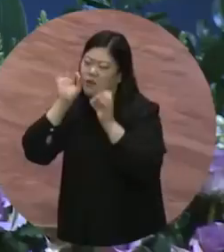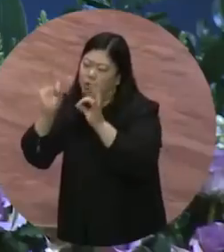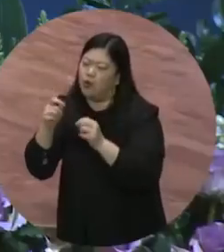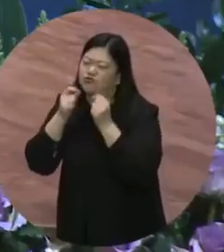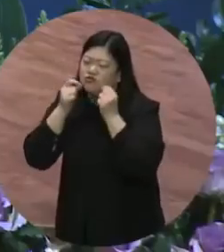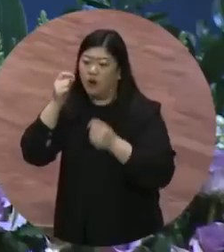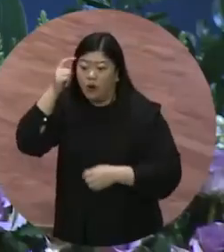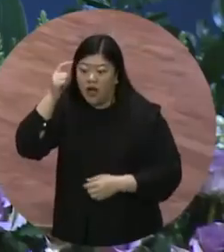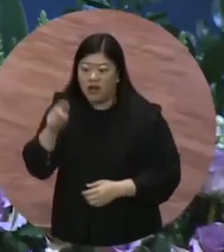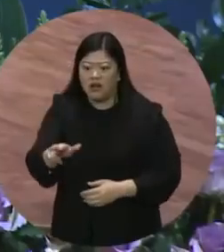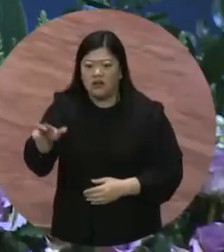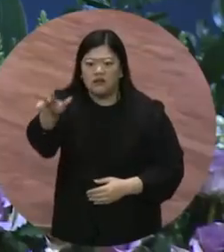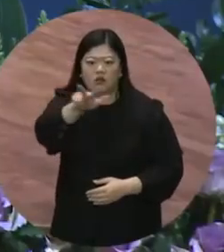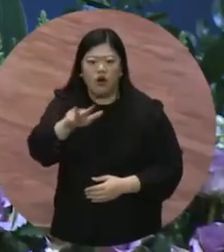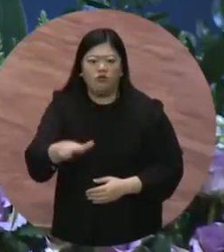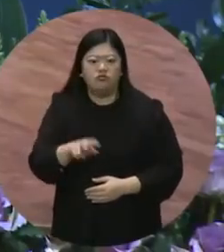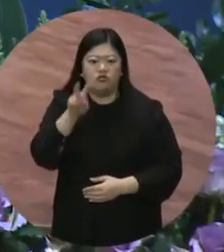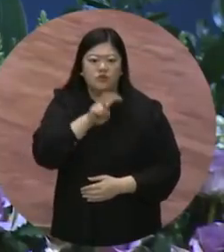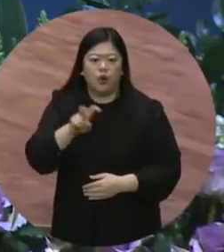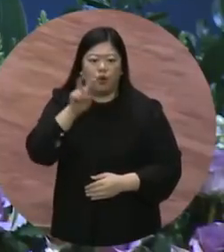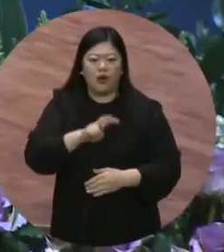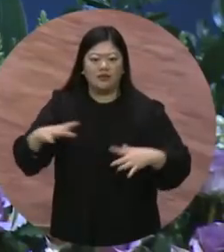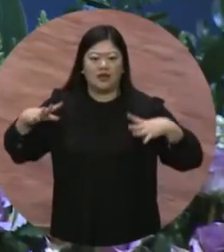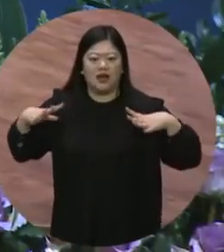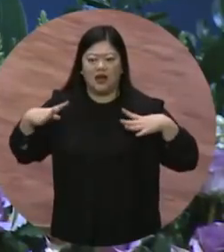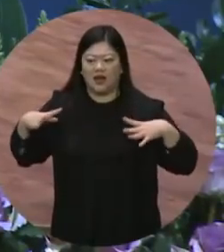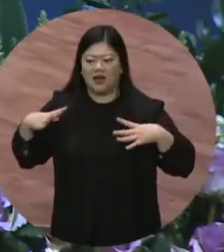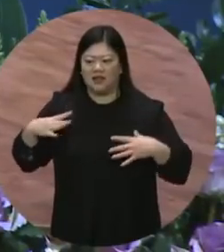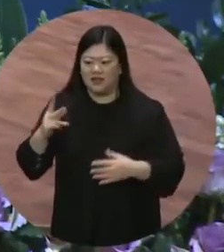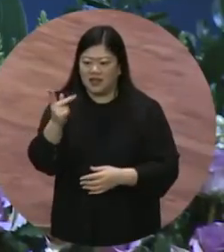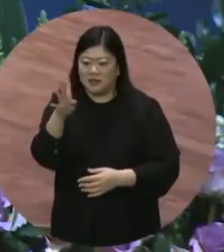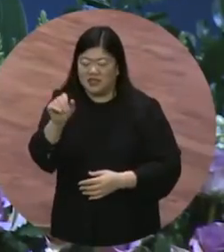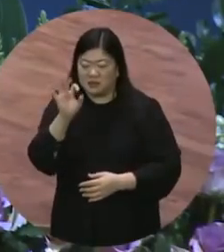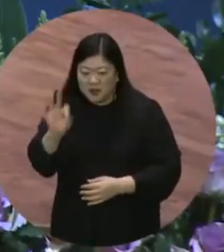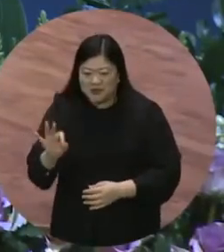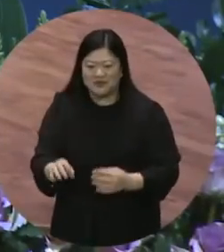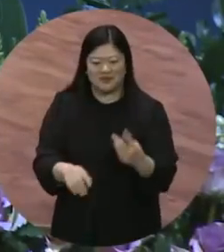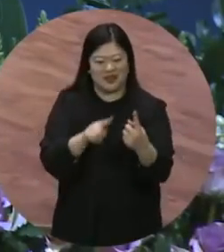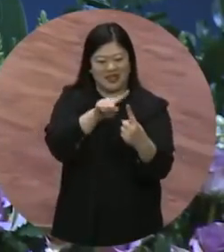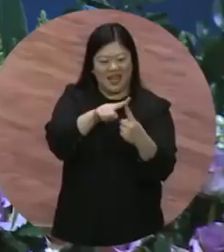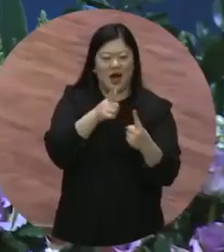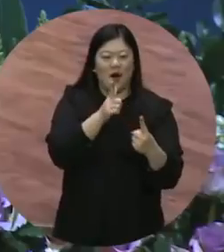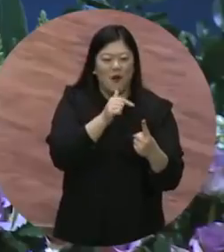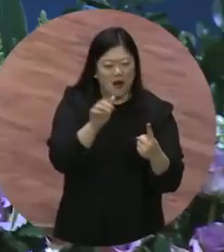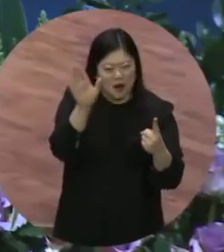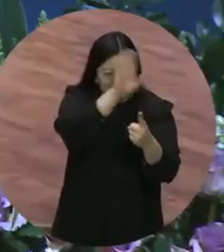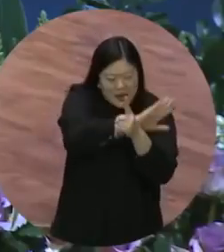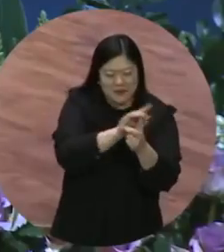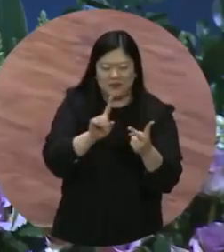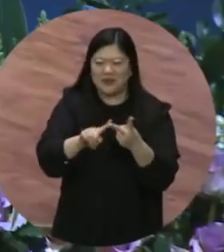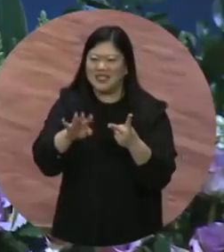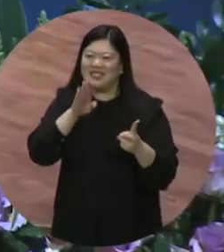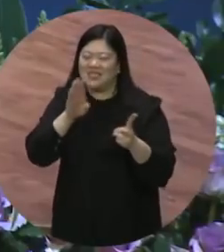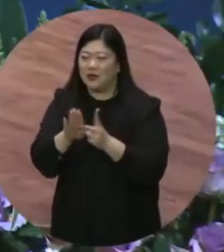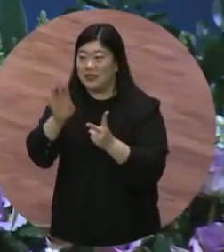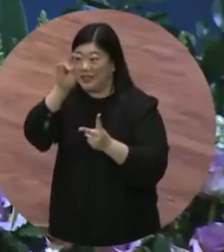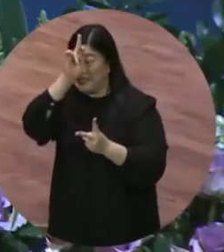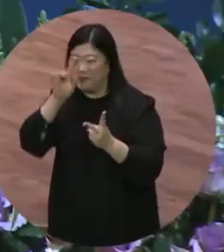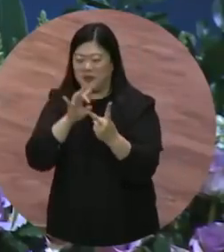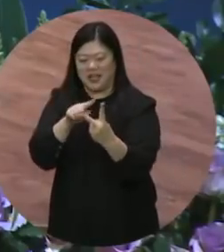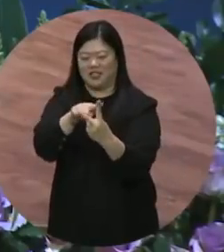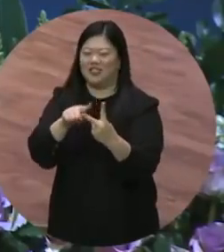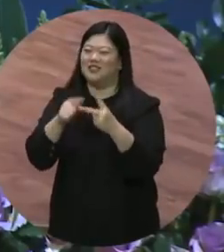번 외에는 웃을 일이 없다고. 무슨 말만 하면 화를 내요.